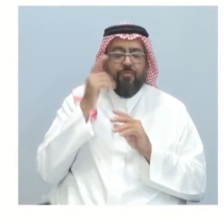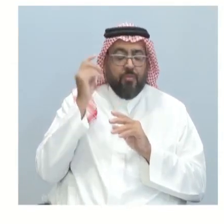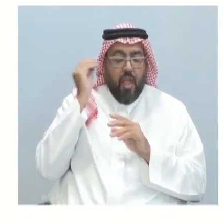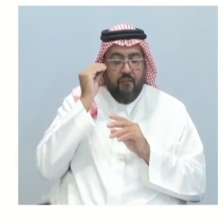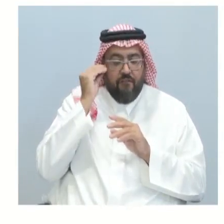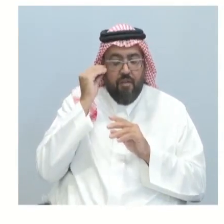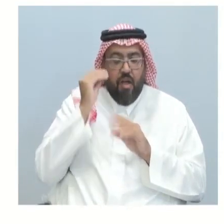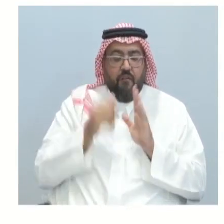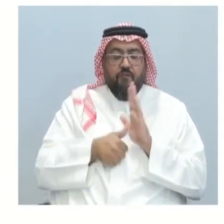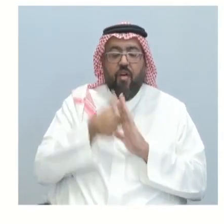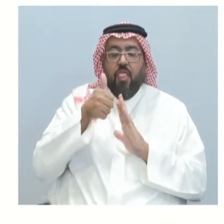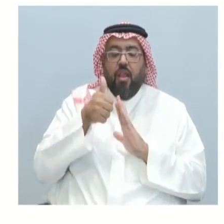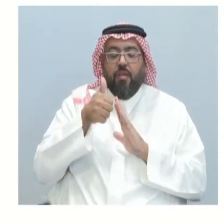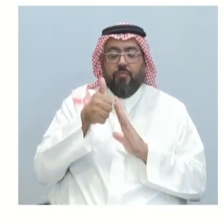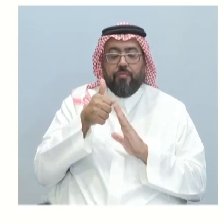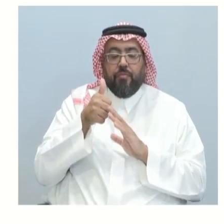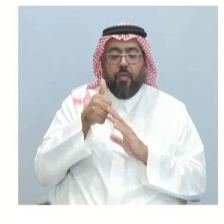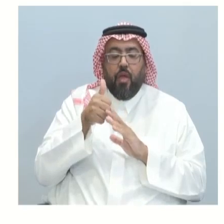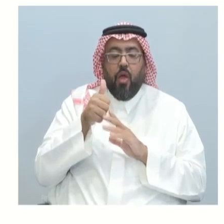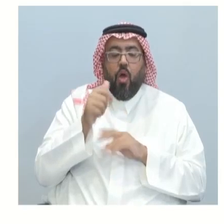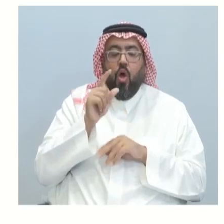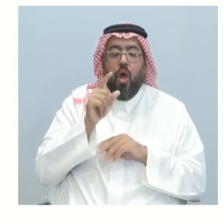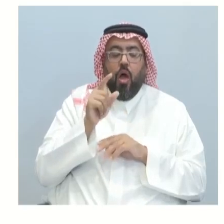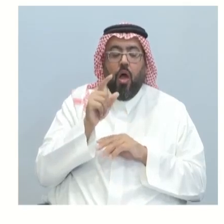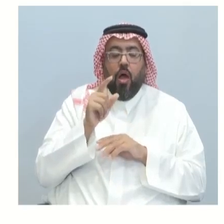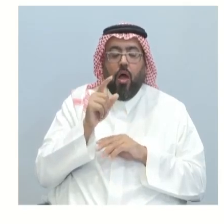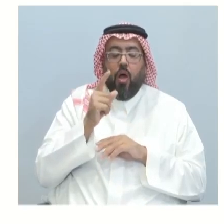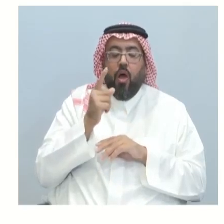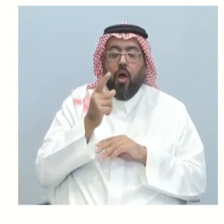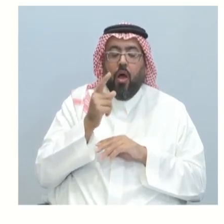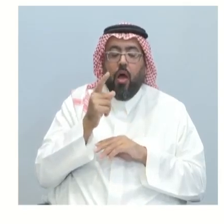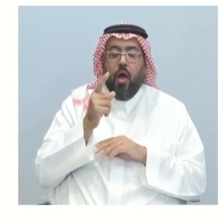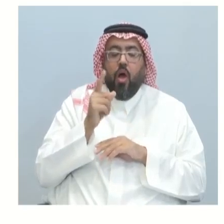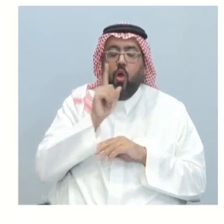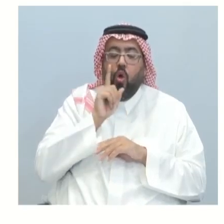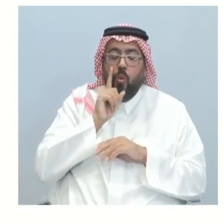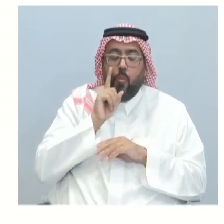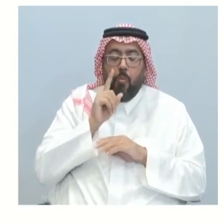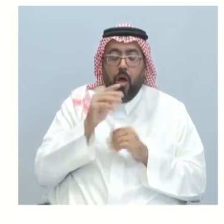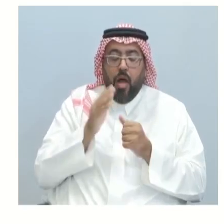البر بالام كذلك ان نفهم الحديث فهما